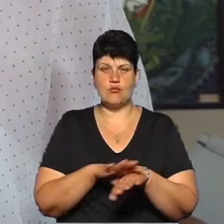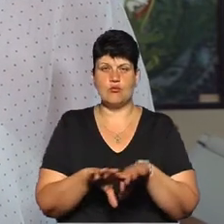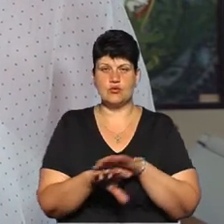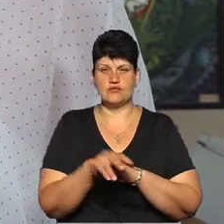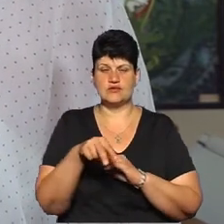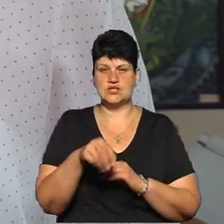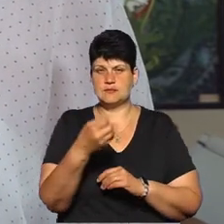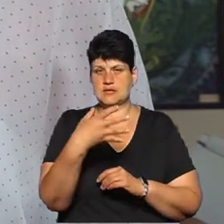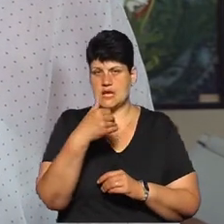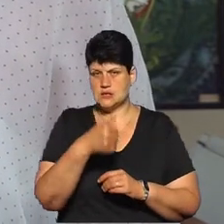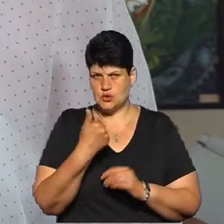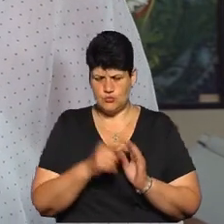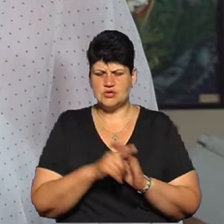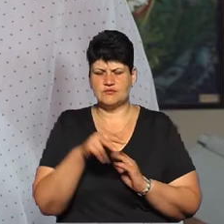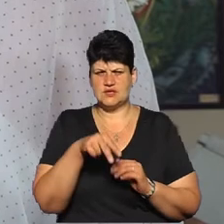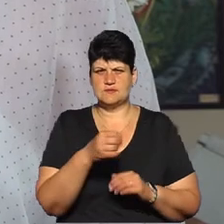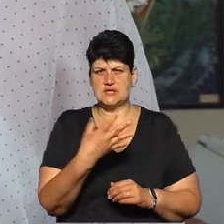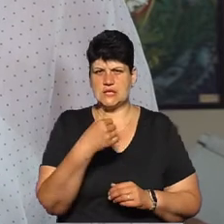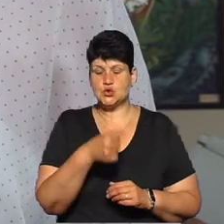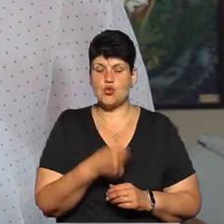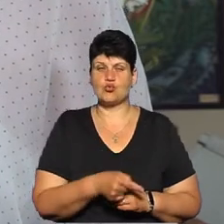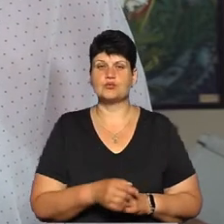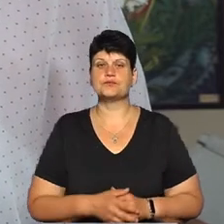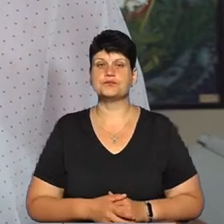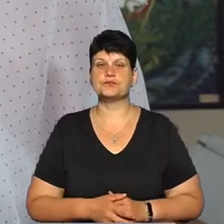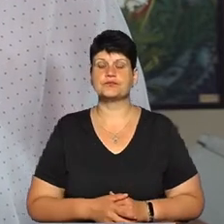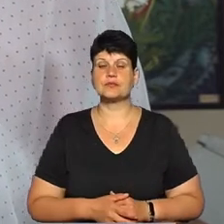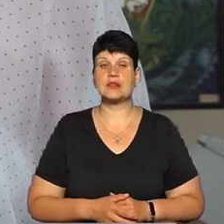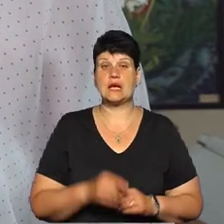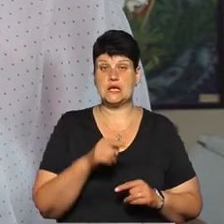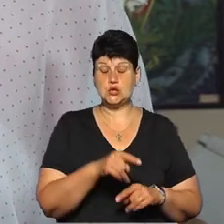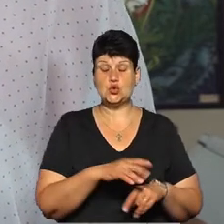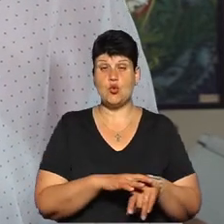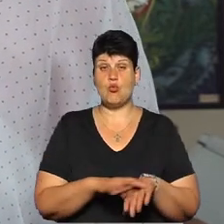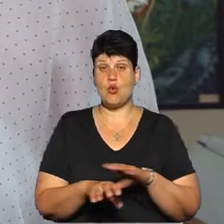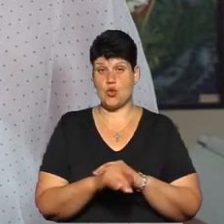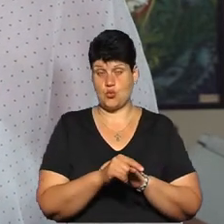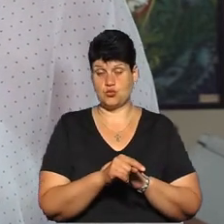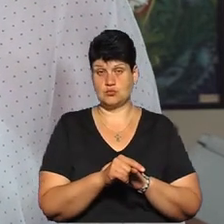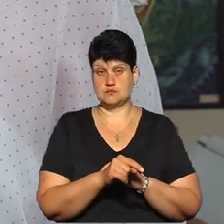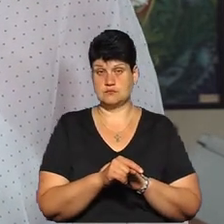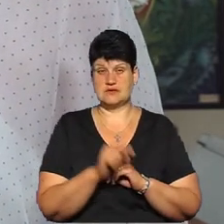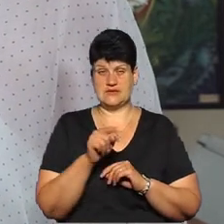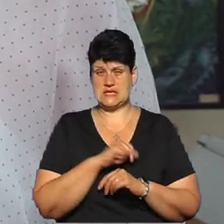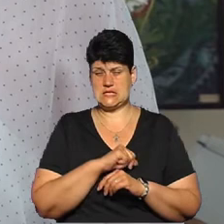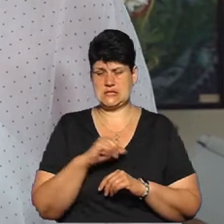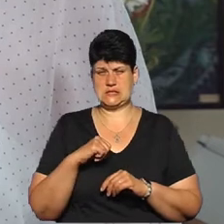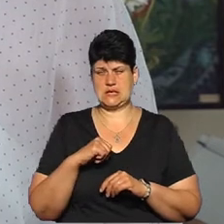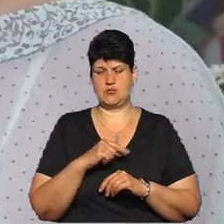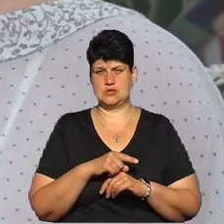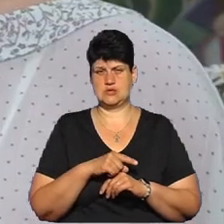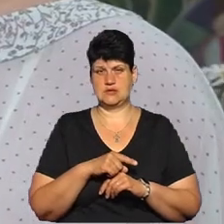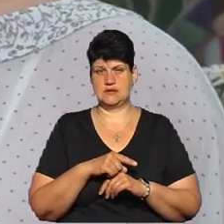початку 2015 року. І з цього полону він самостійно